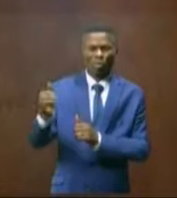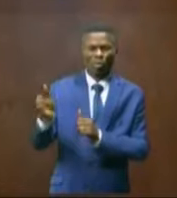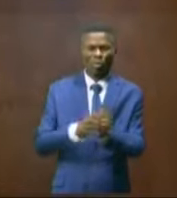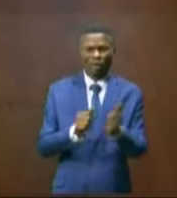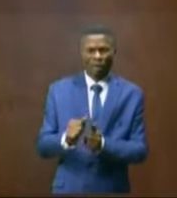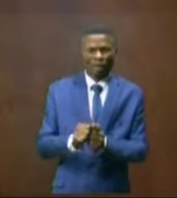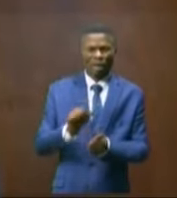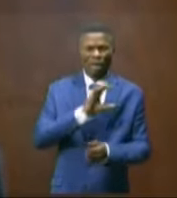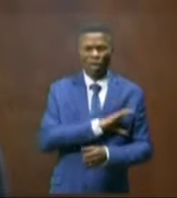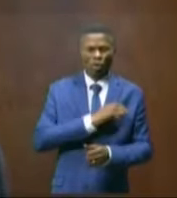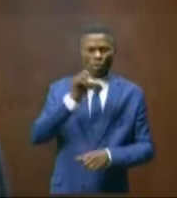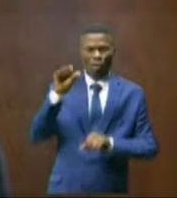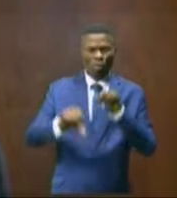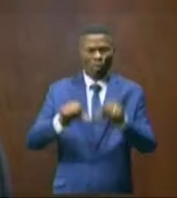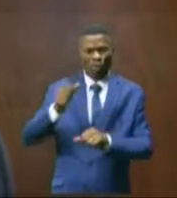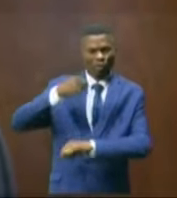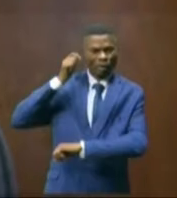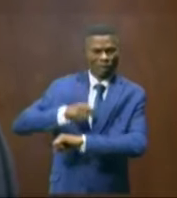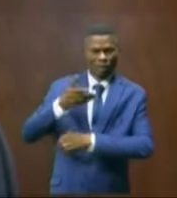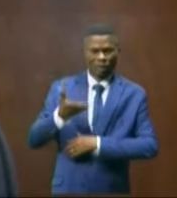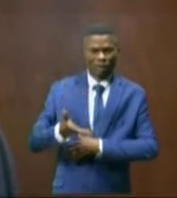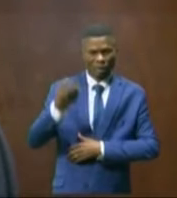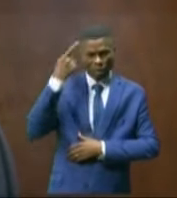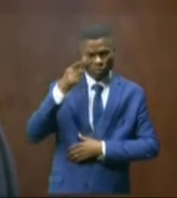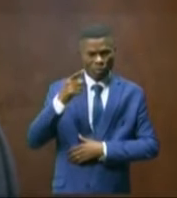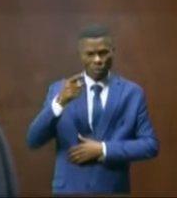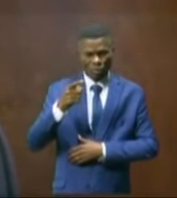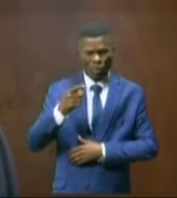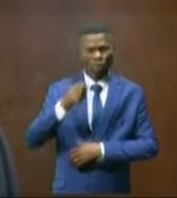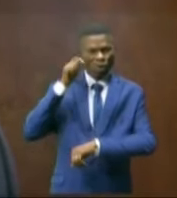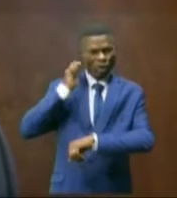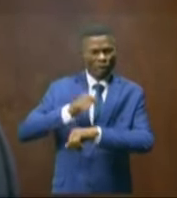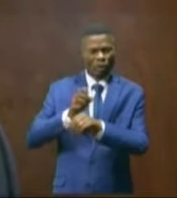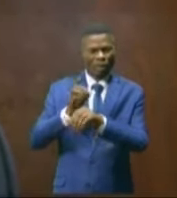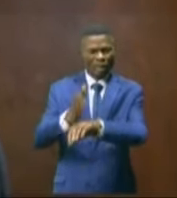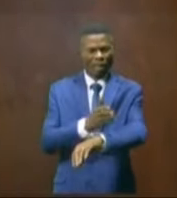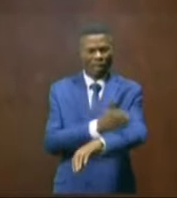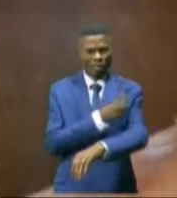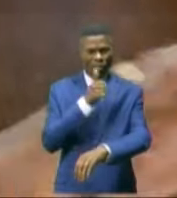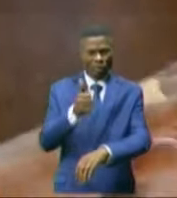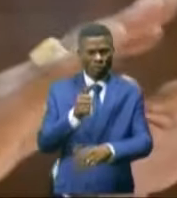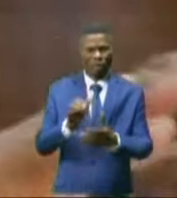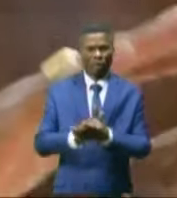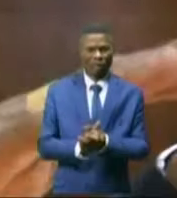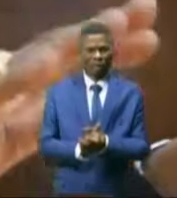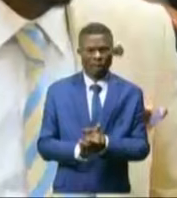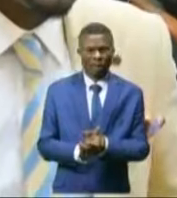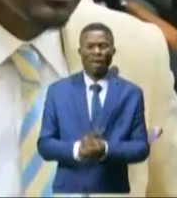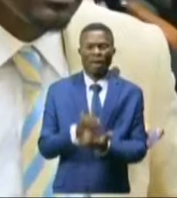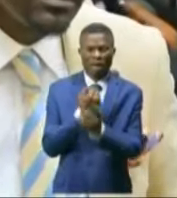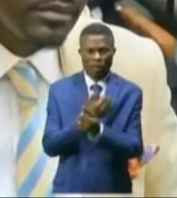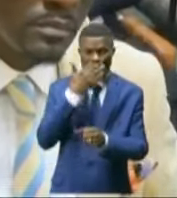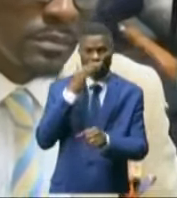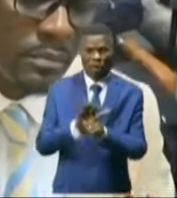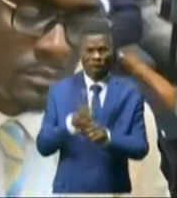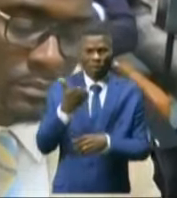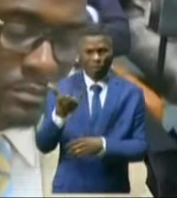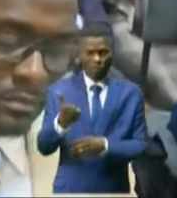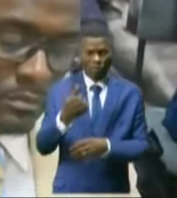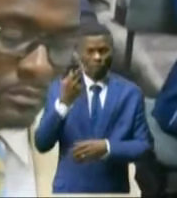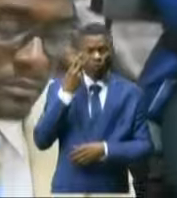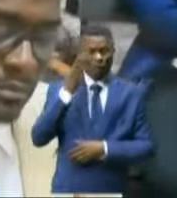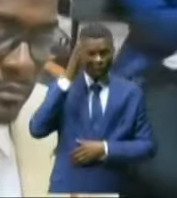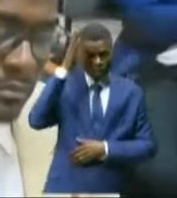d'antivaleur dans le secteur de la justice en vue de redorer son image ternie. Liant l'acte à la parole et dans une perspective